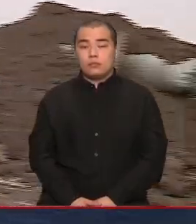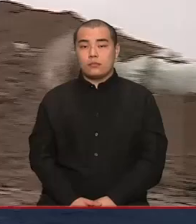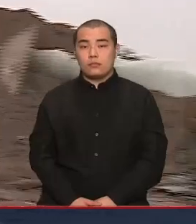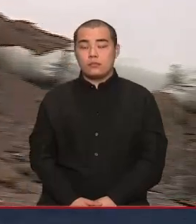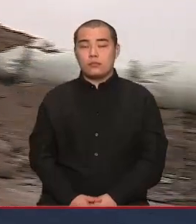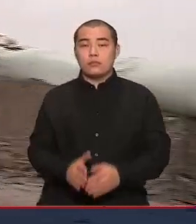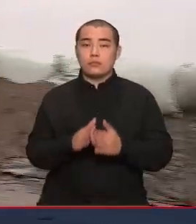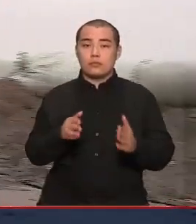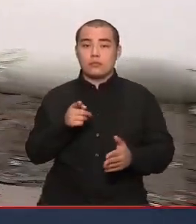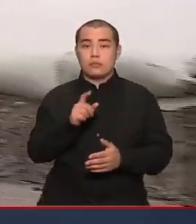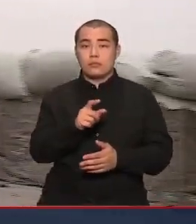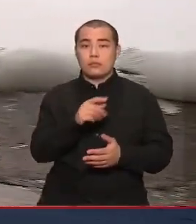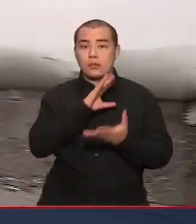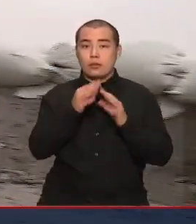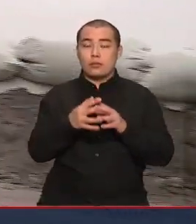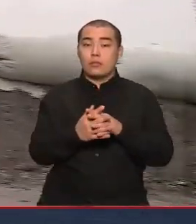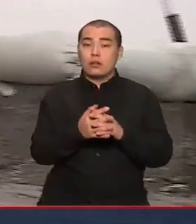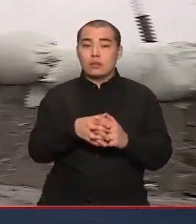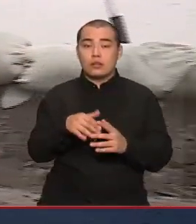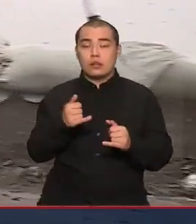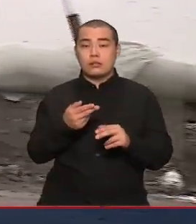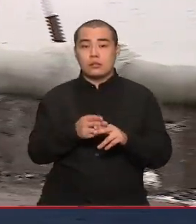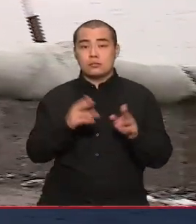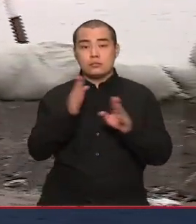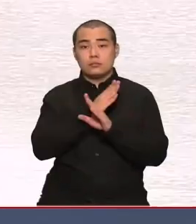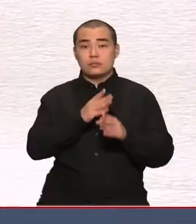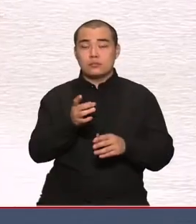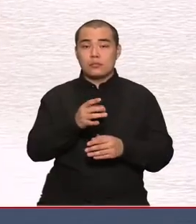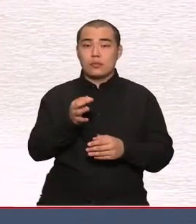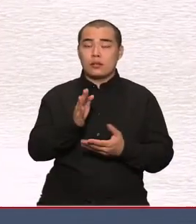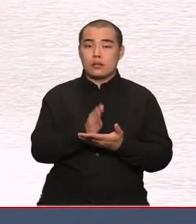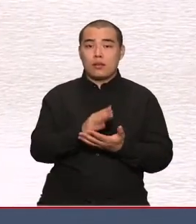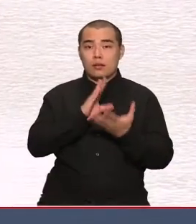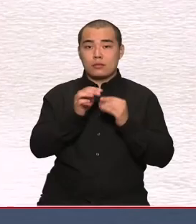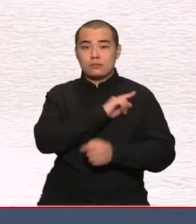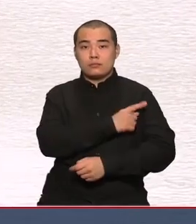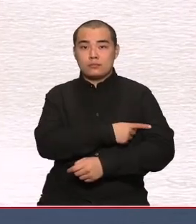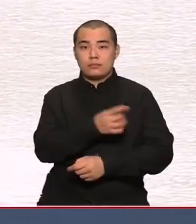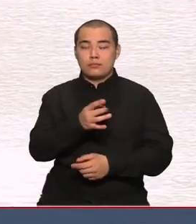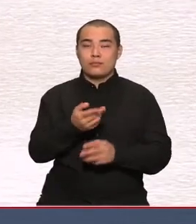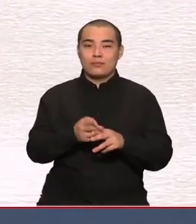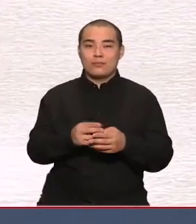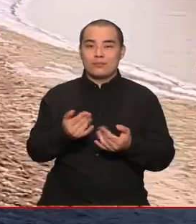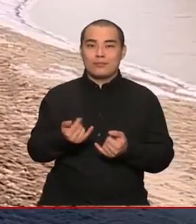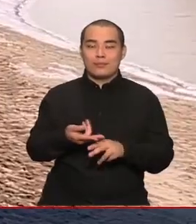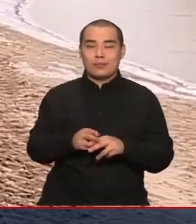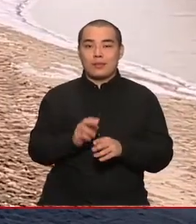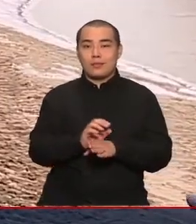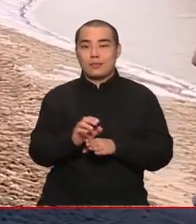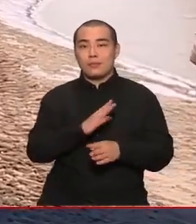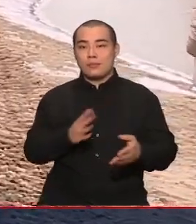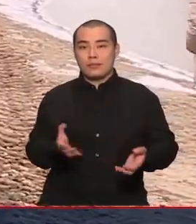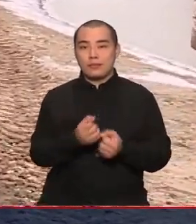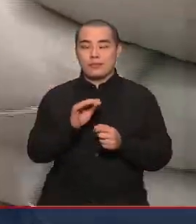Более 1000 человек сегодня борются со стихией в пострадавших районах области. Для усиления в регион направлены спасатели Кызылординской